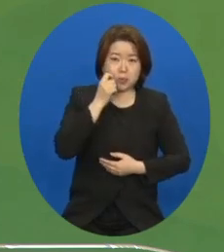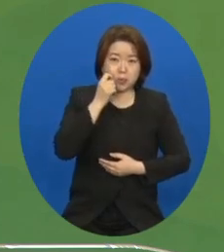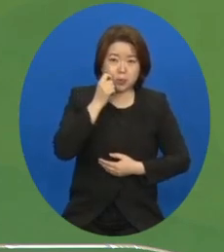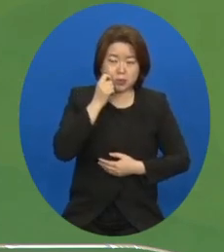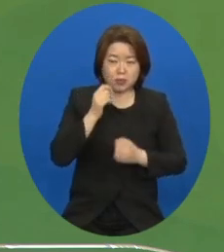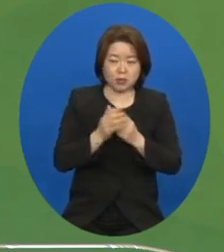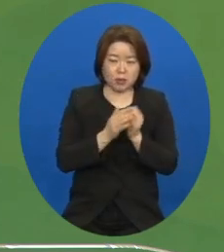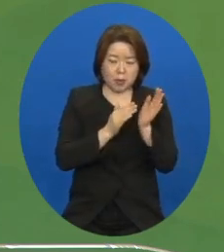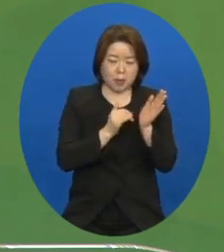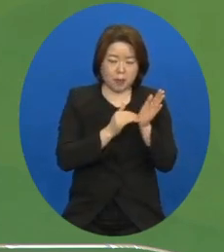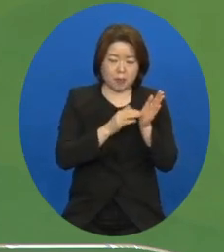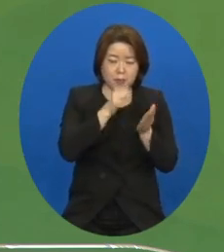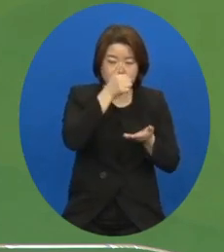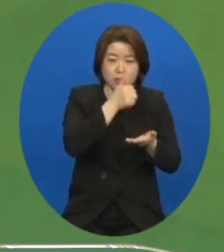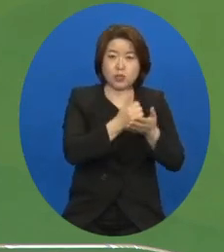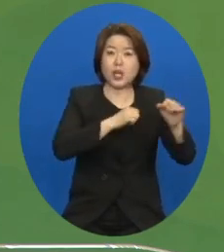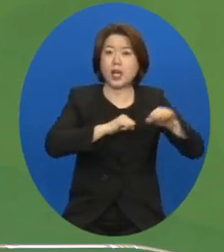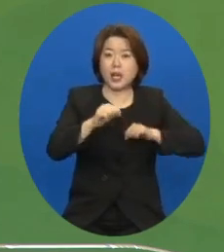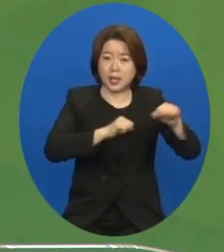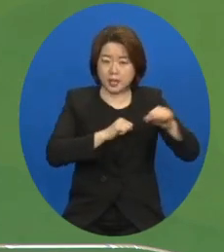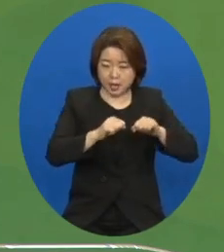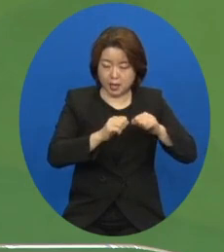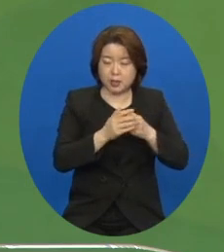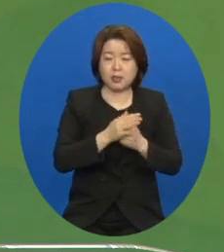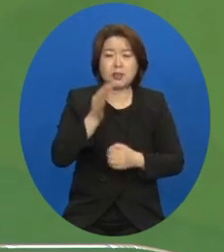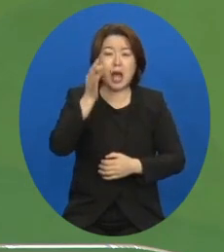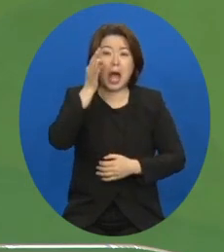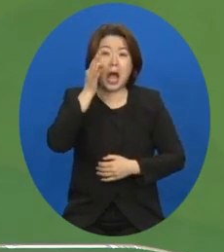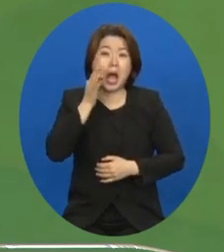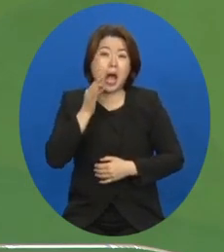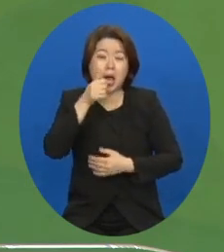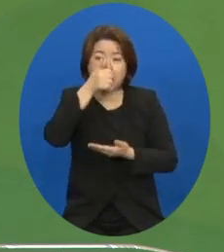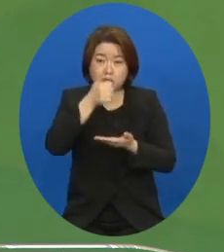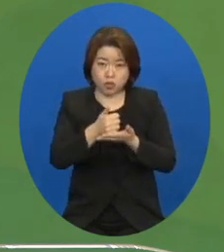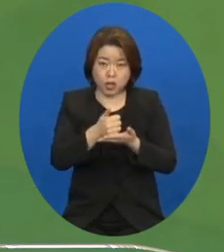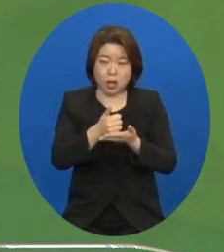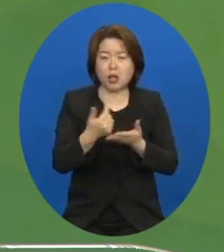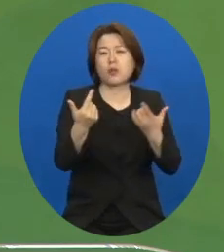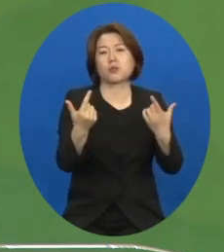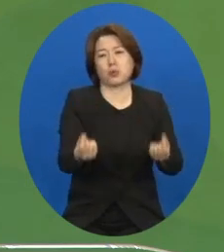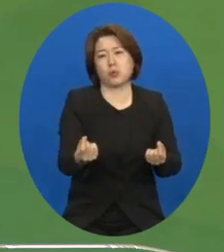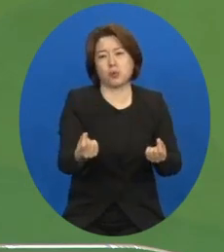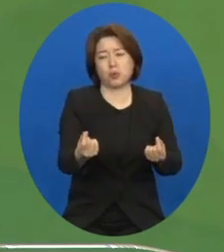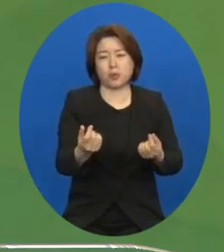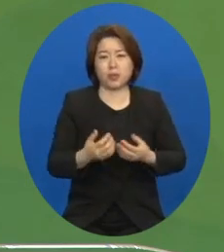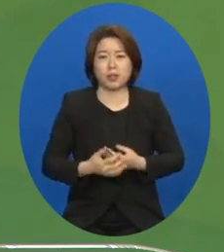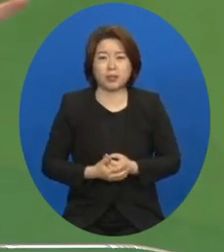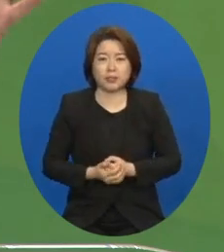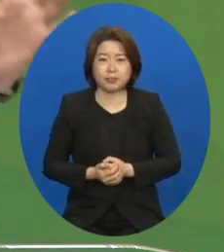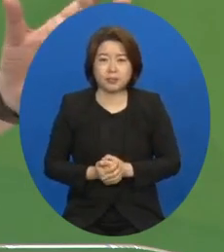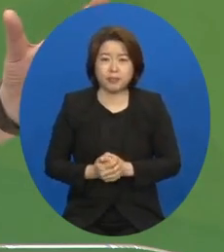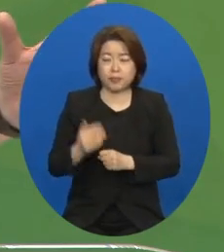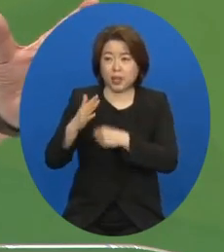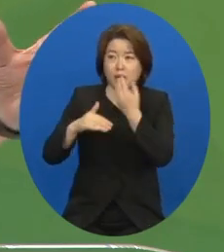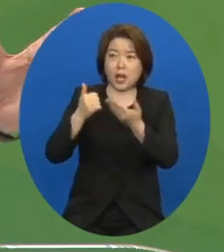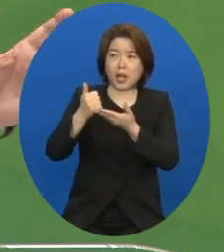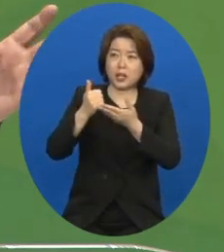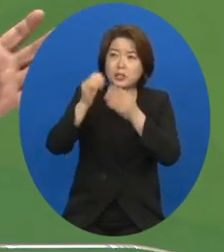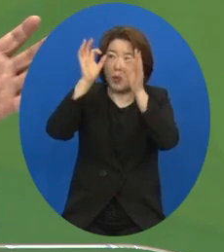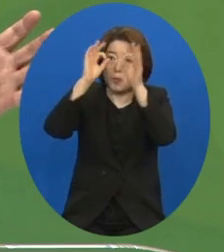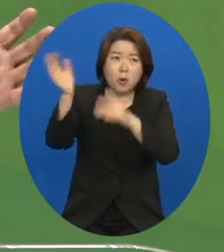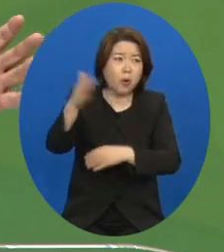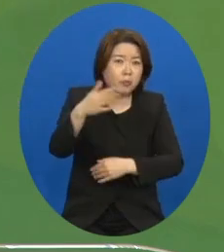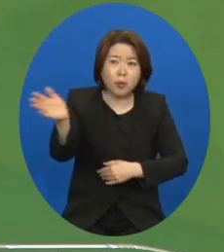그렇게 은밀한 죄를 지은 아간의 죄와 사실 같은 것입니다. 하나님이 보이지